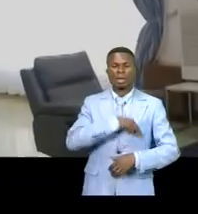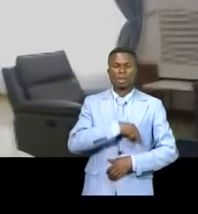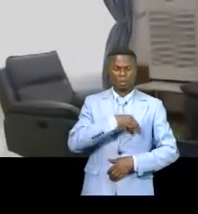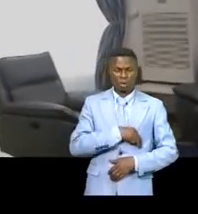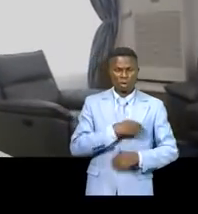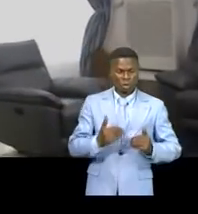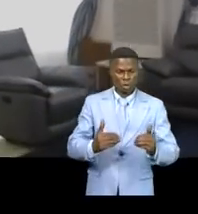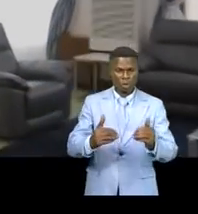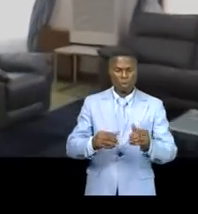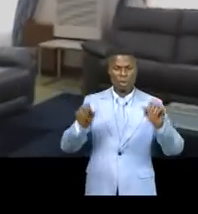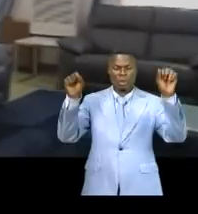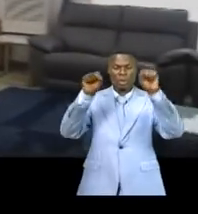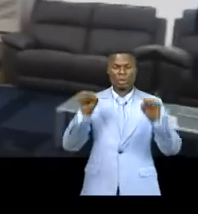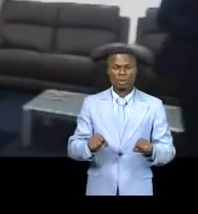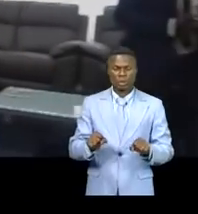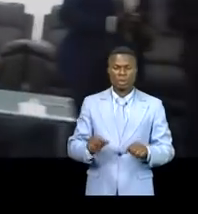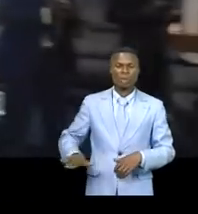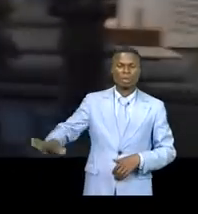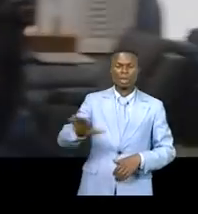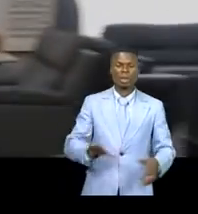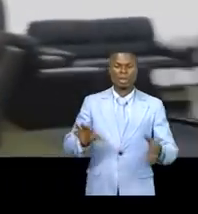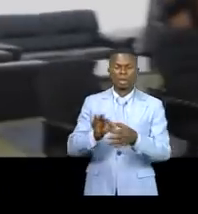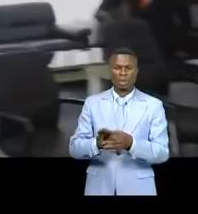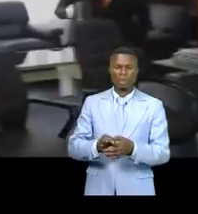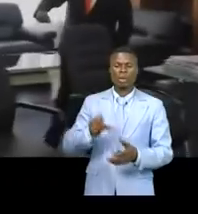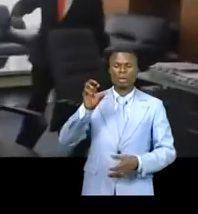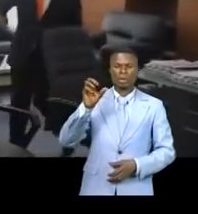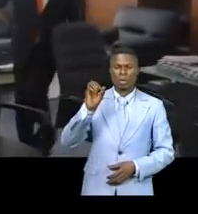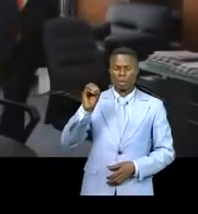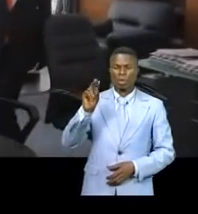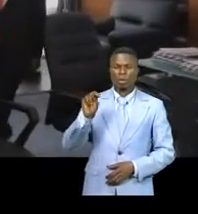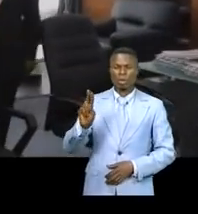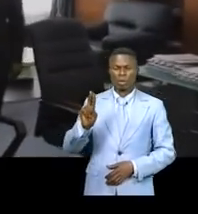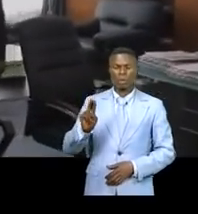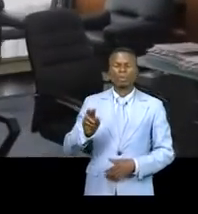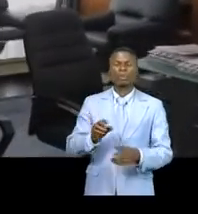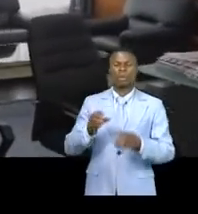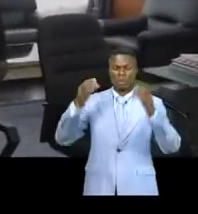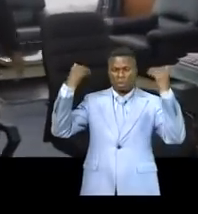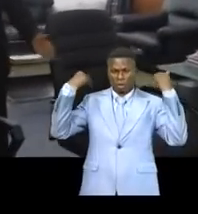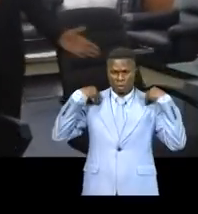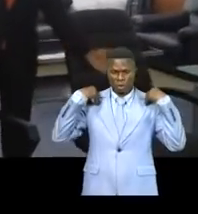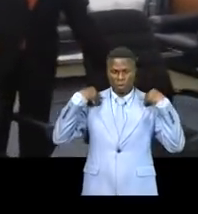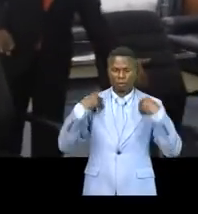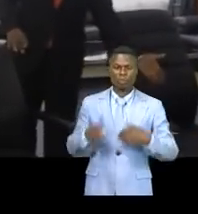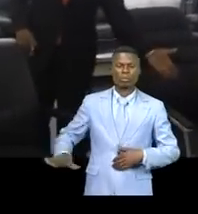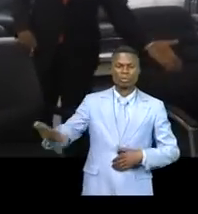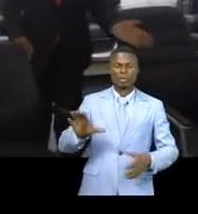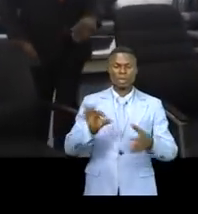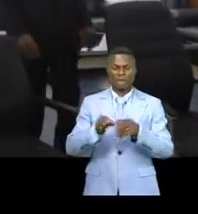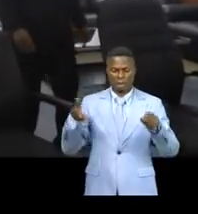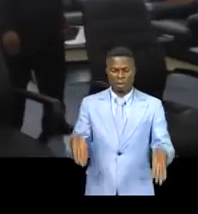poursuivie par le système des Nations Unies, précisément l'ONU-DC. Le chef de bureau du coordonnateur résident des Nations Unies à